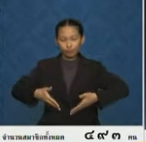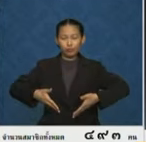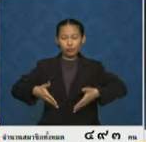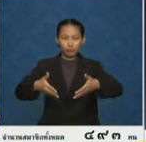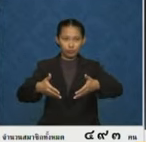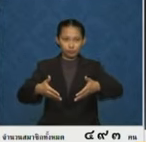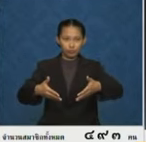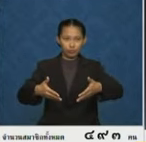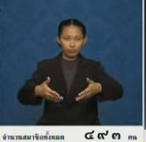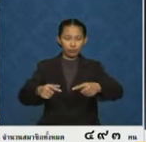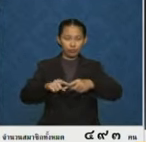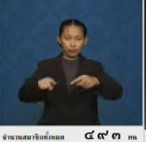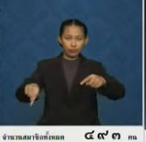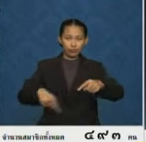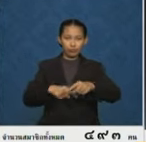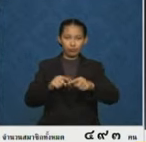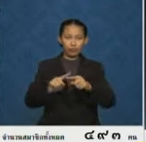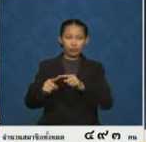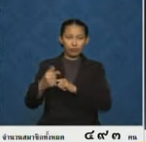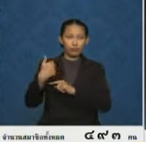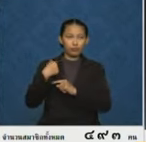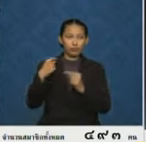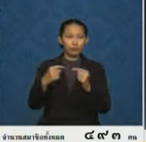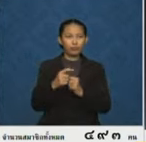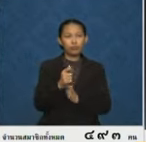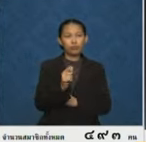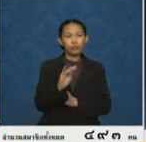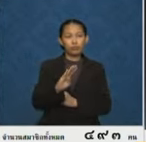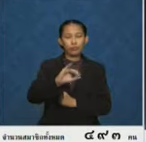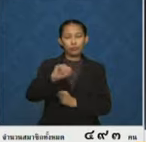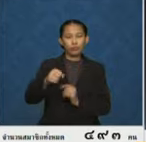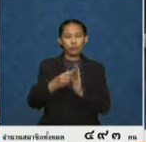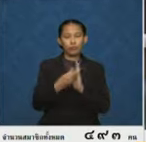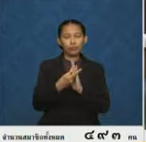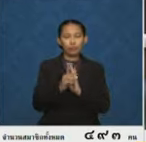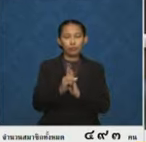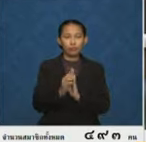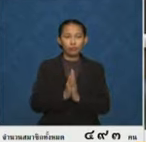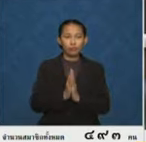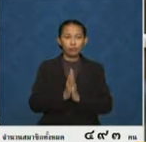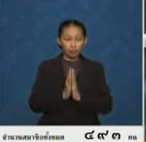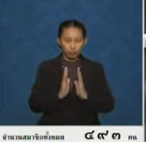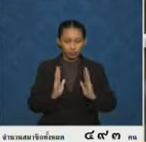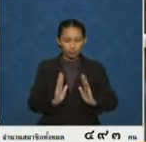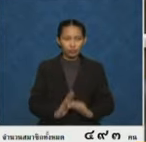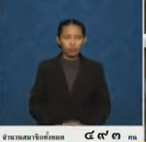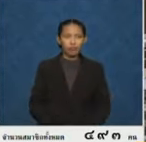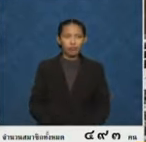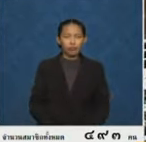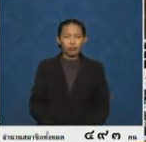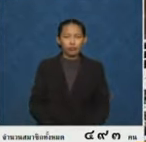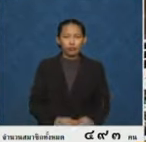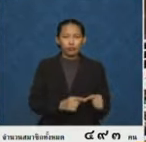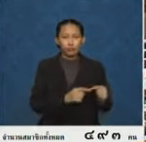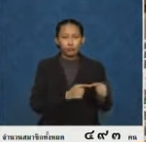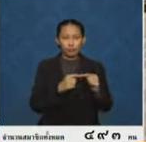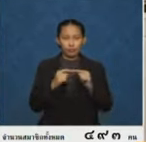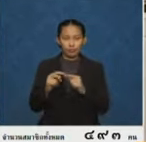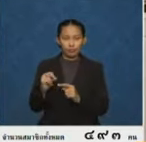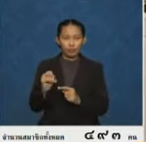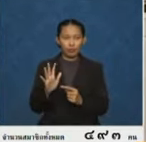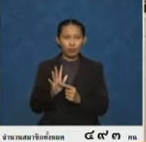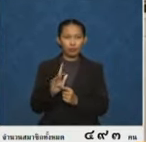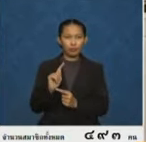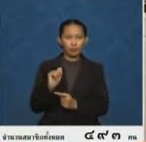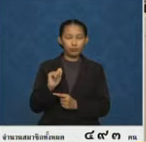บริเวณรอบที่ทรุดลงนะครับคือองค์การบริหารส่วนจังหวัดอุดรธานีครับขอบพระคุณครับครับต่อไปครับท่านณฐพงษ์เปรมภูสวัสดิ์